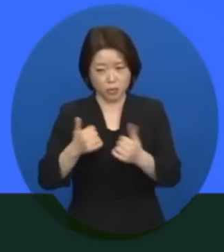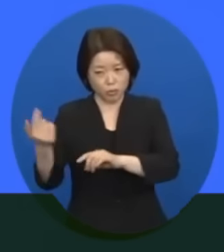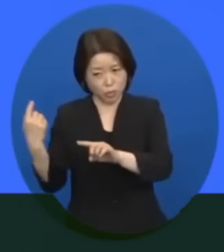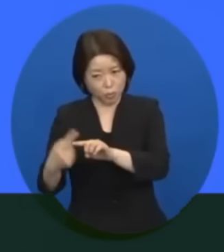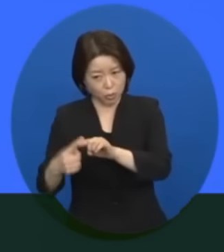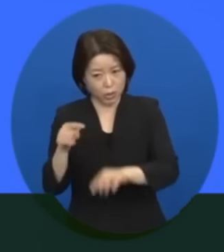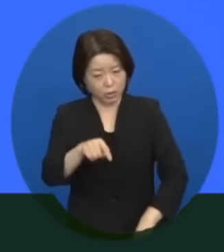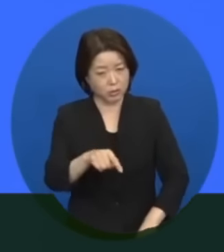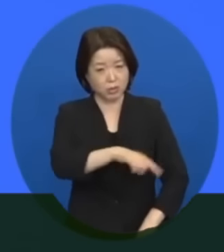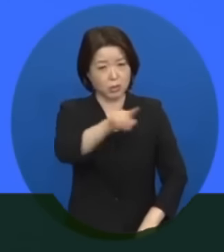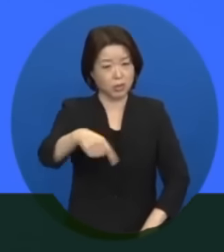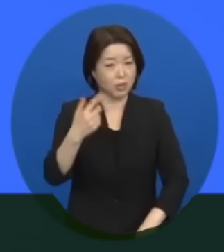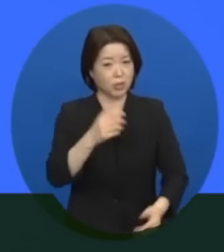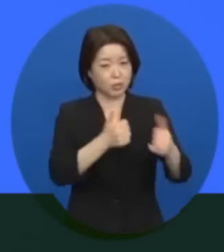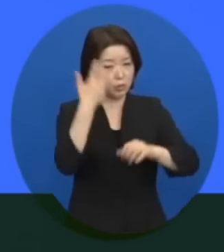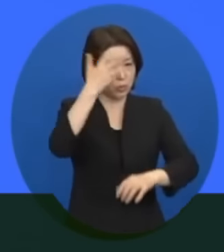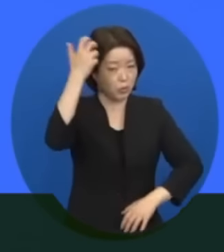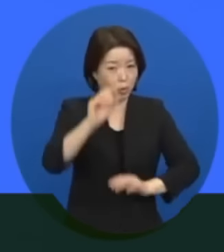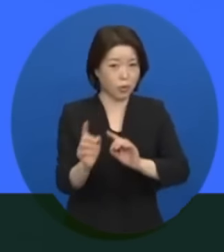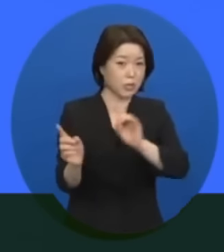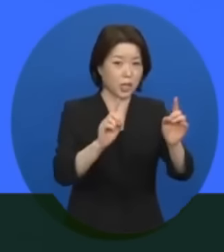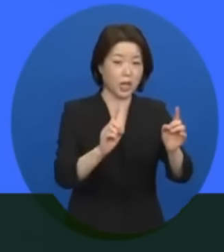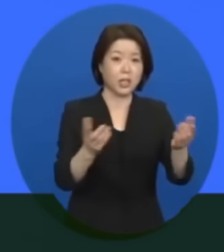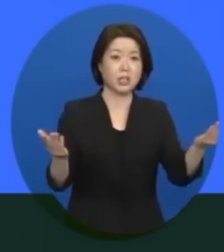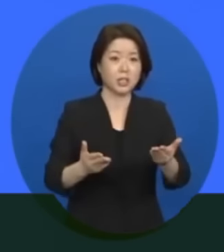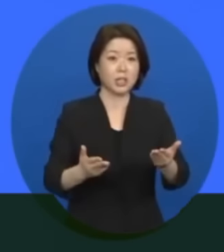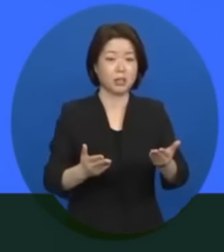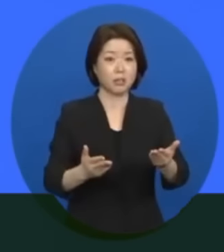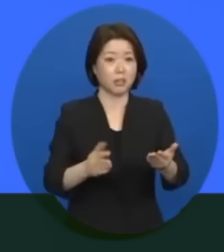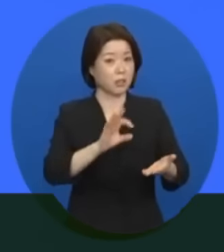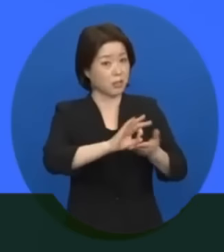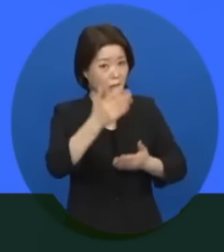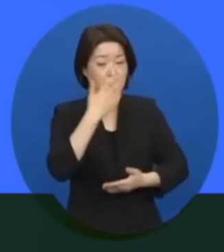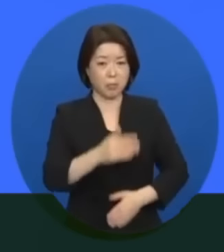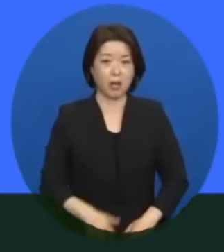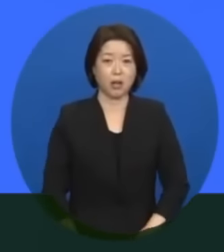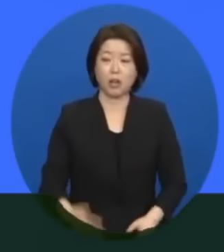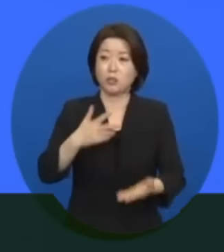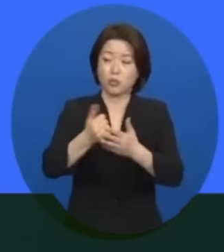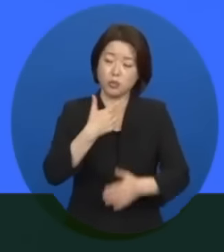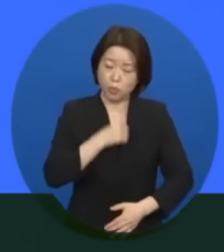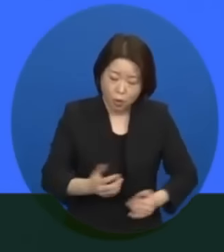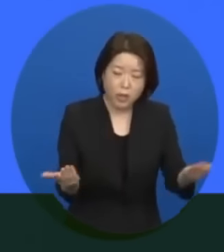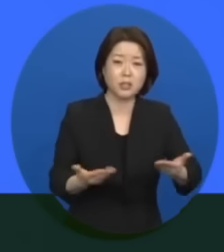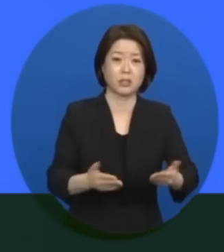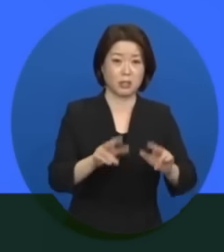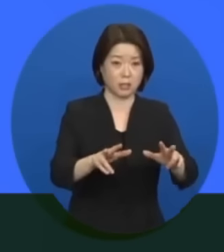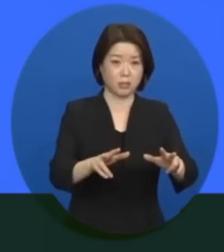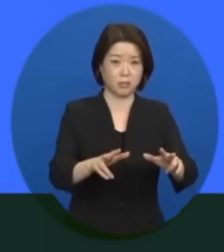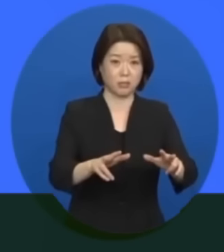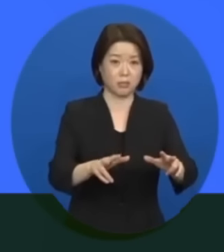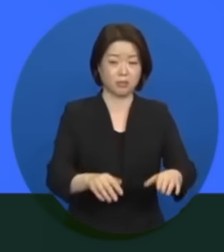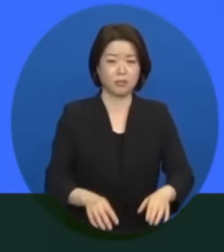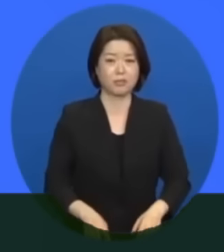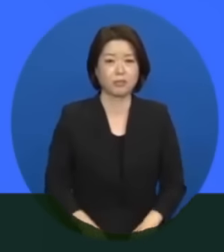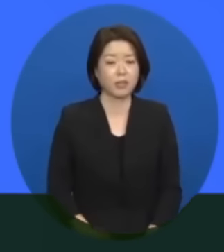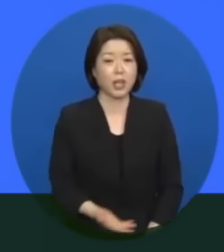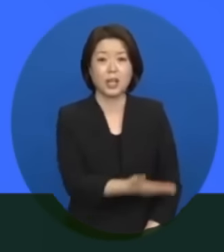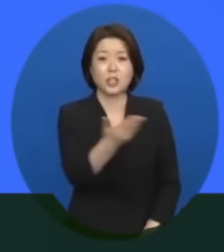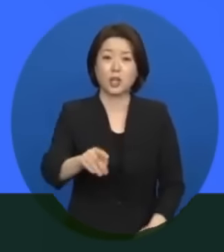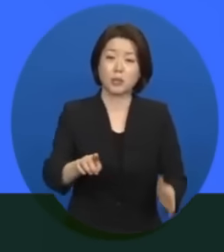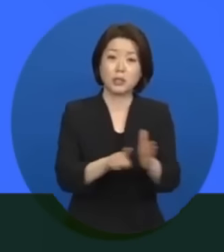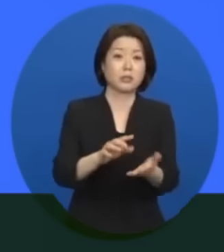자들의 그 죽은 영혼을 살리는 일에는 쓰임받을 수가 있습니다 주님이 원하시는 일이에요 지금 여러분들이 그